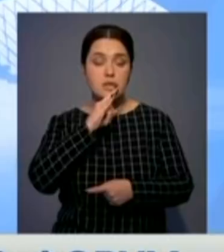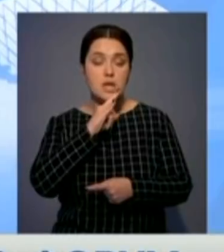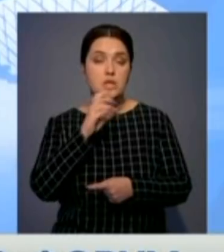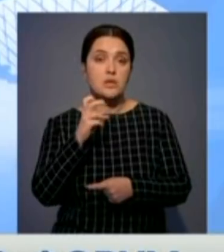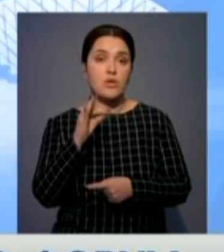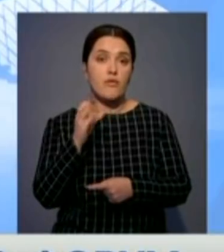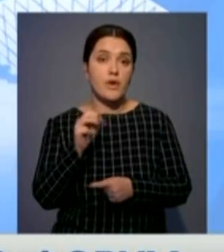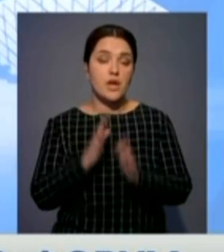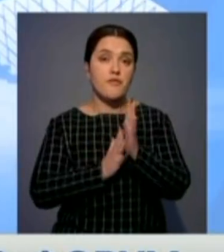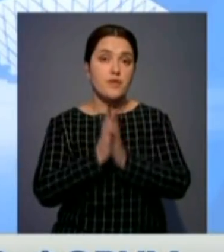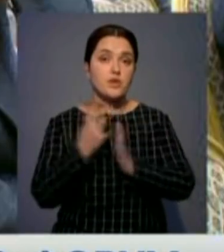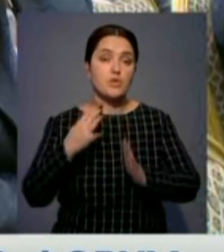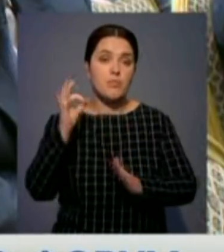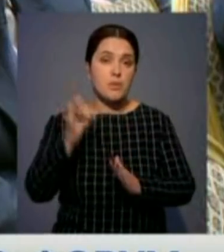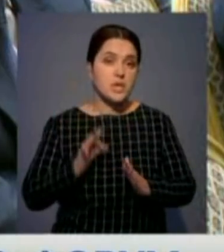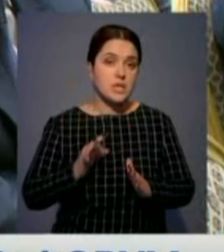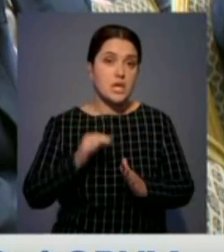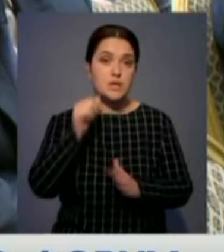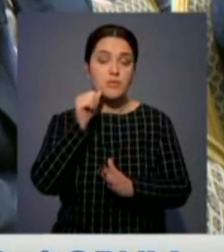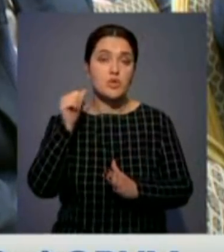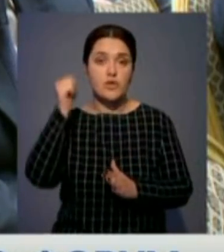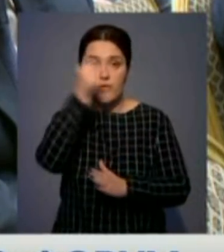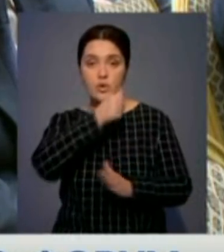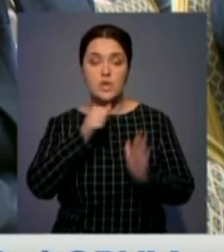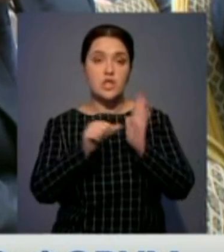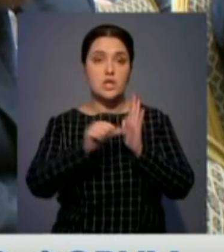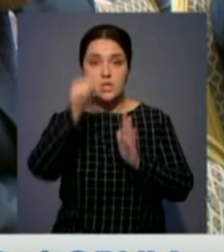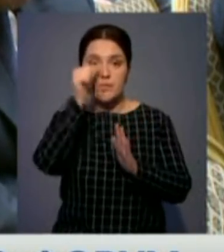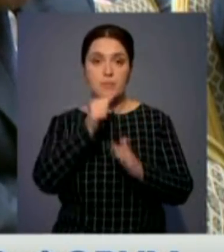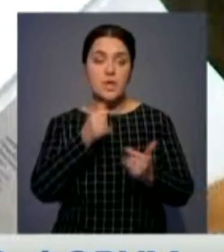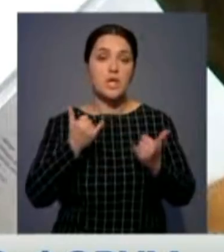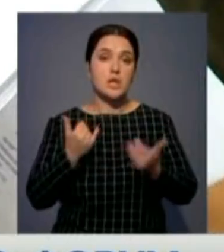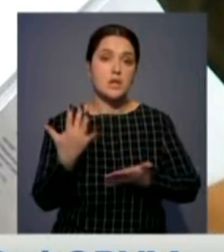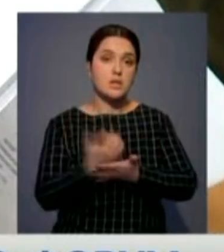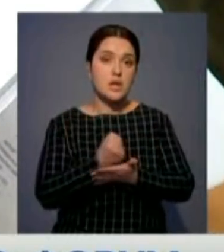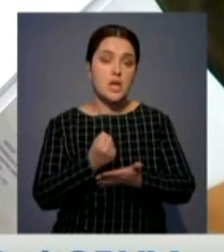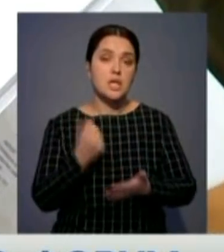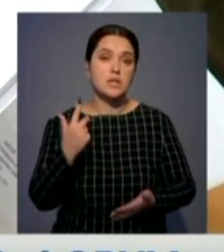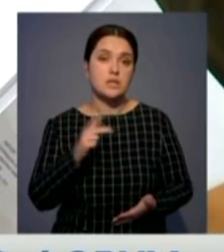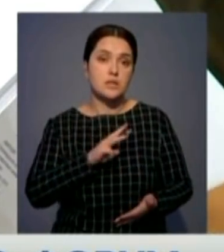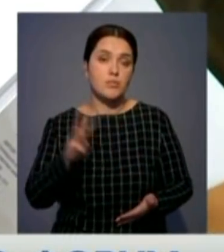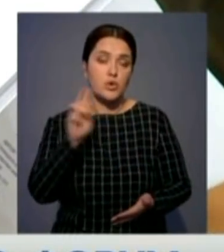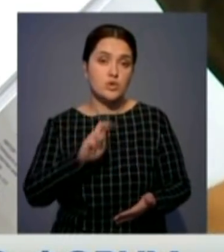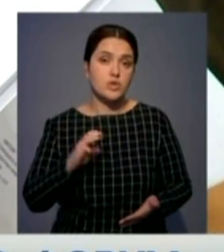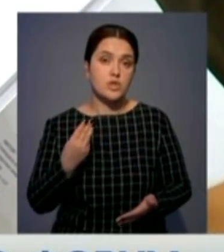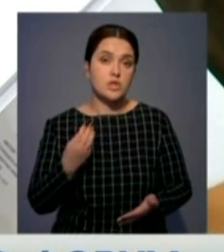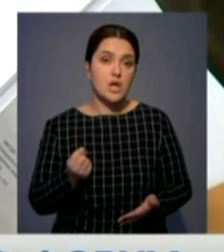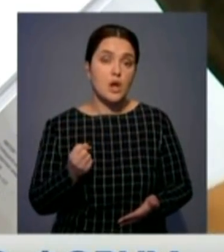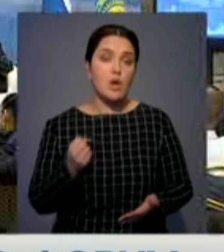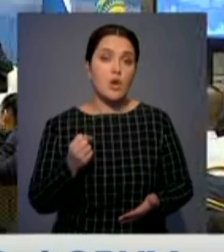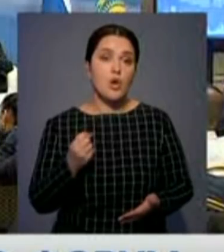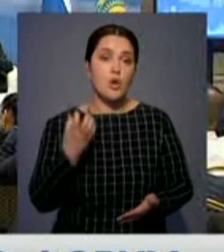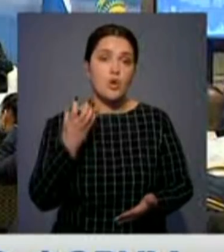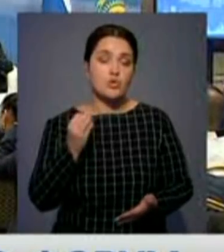вырос на 40% с прошлого года и за 6 месяцев текущего достиг 30 миллионов долларов. Но это